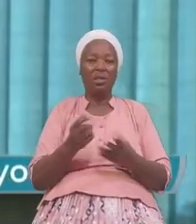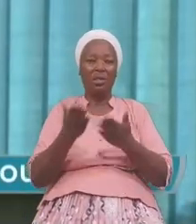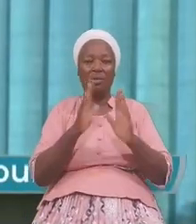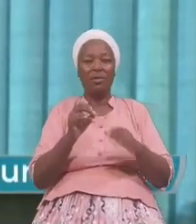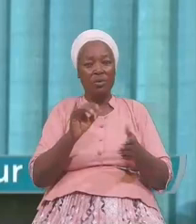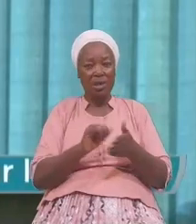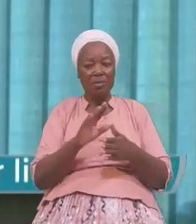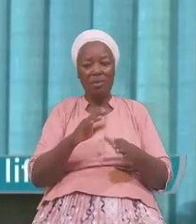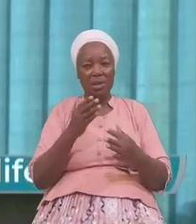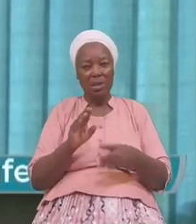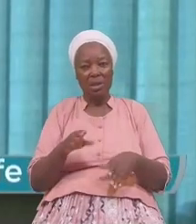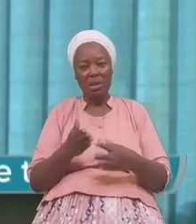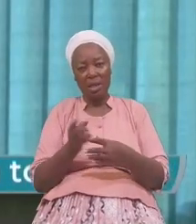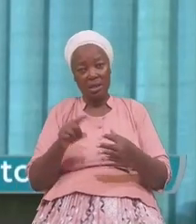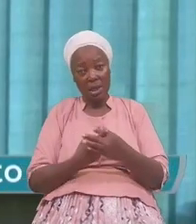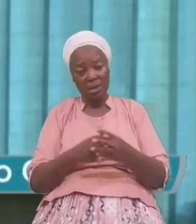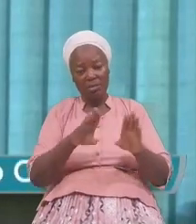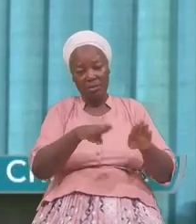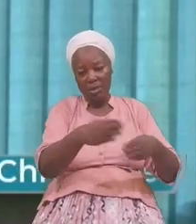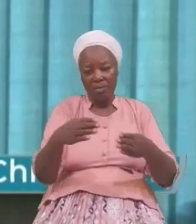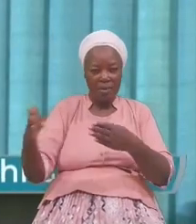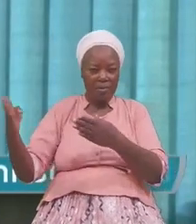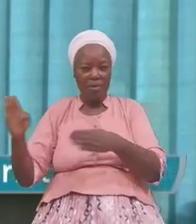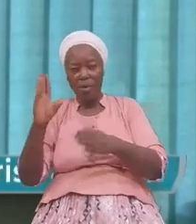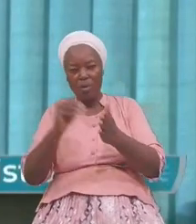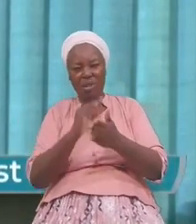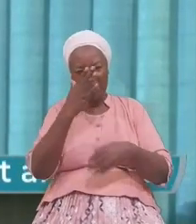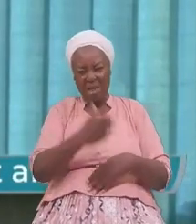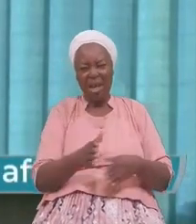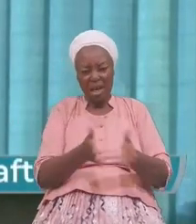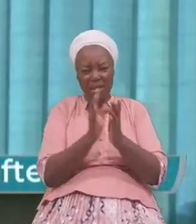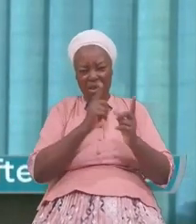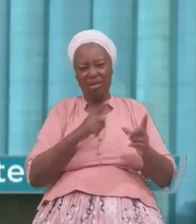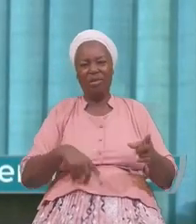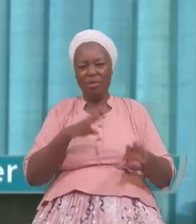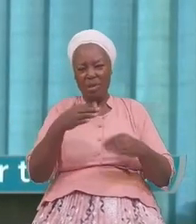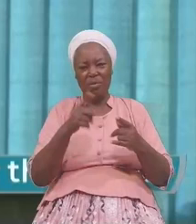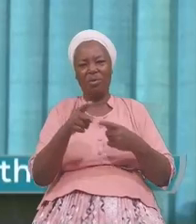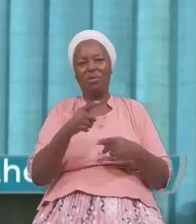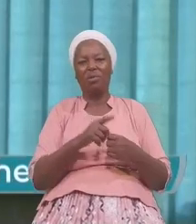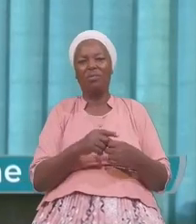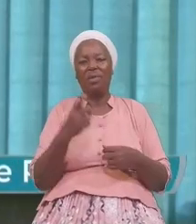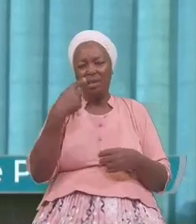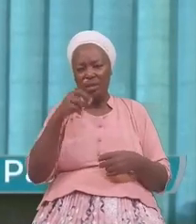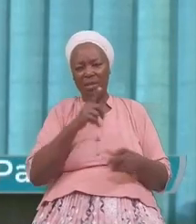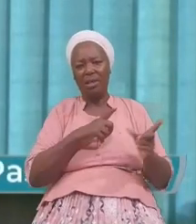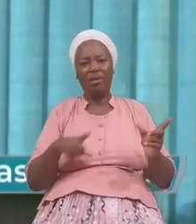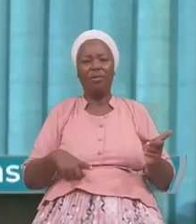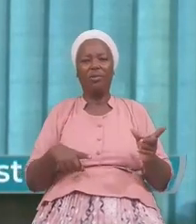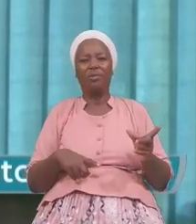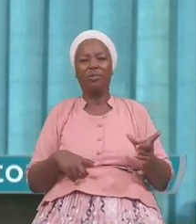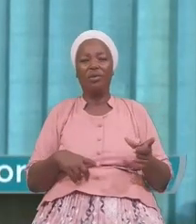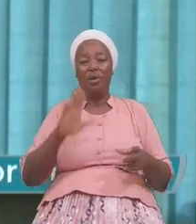distribuer. T'apparaît dedans. Demande au Seigneur. Sois spécifique. Dis-lui le désir de ton